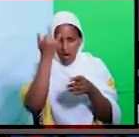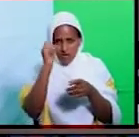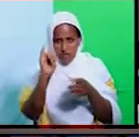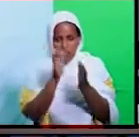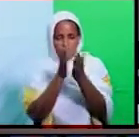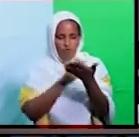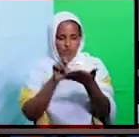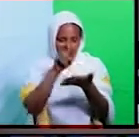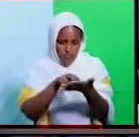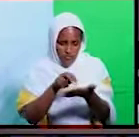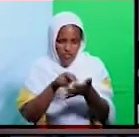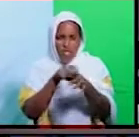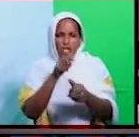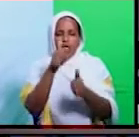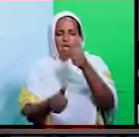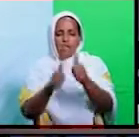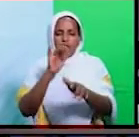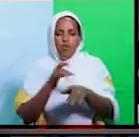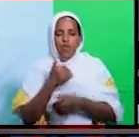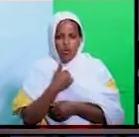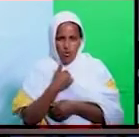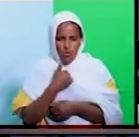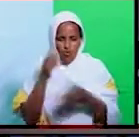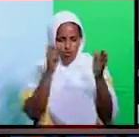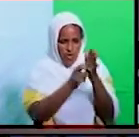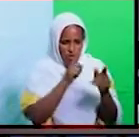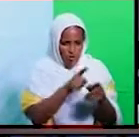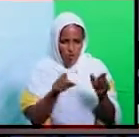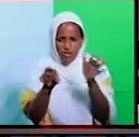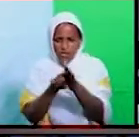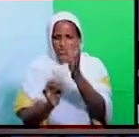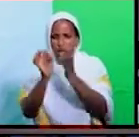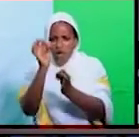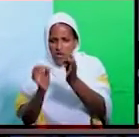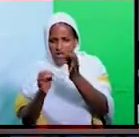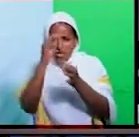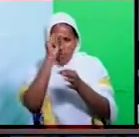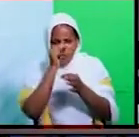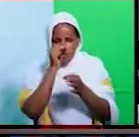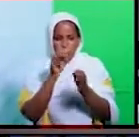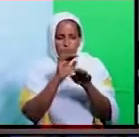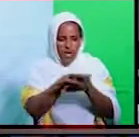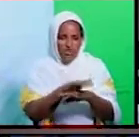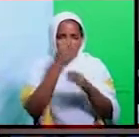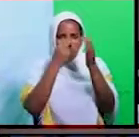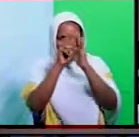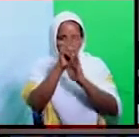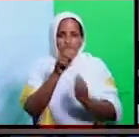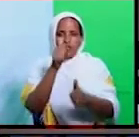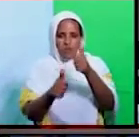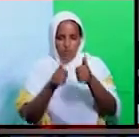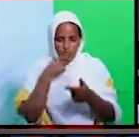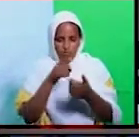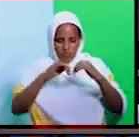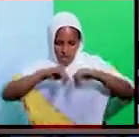ሞባይሎቻችን ራሳቸው ምንም አያውቁ። ስናበራቸው ይበራሉ፣ ስናጠፋቸው ይጠፋሉ። እንደዛ ነው የምንሆነው። ምንም ለራሳችን የማንጠቅም ነው